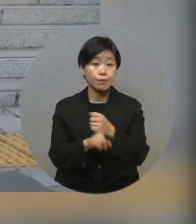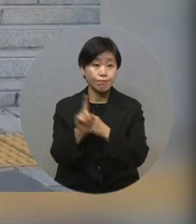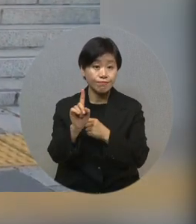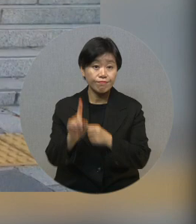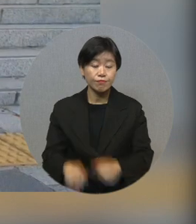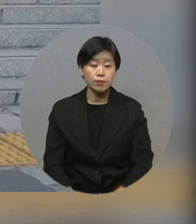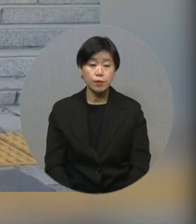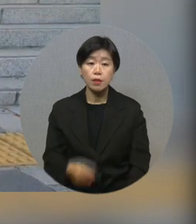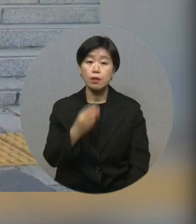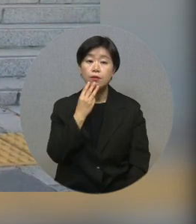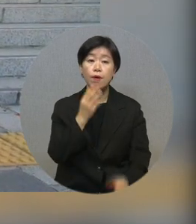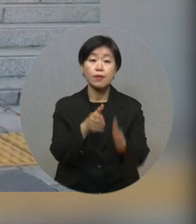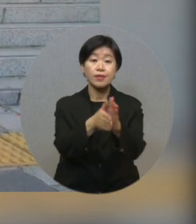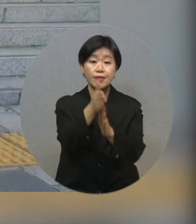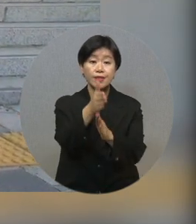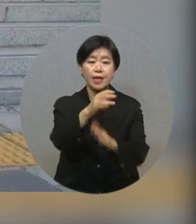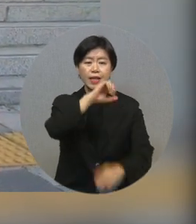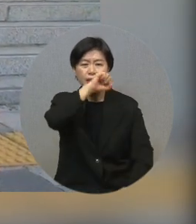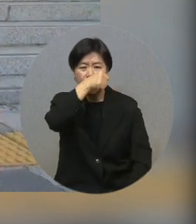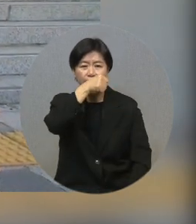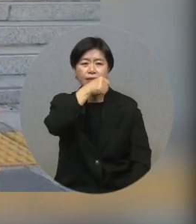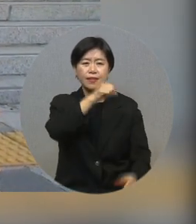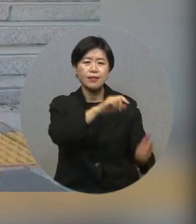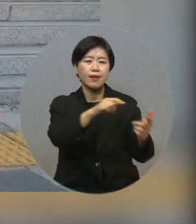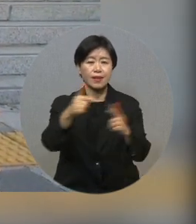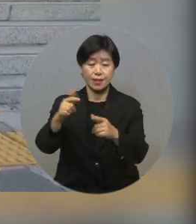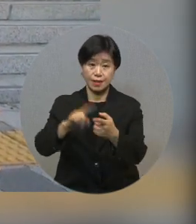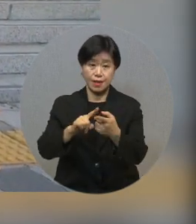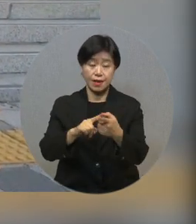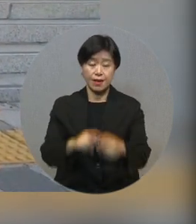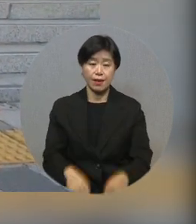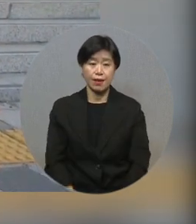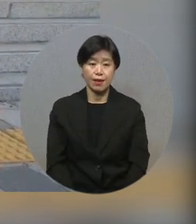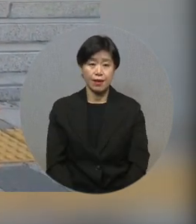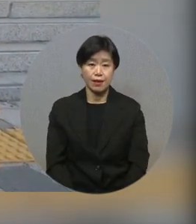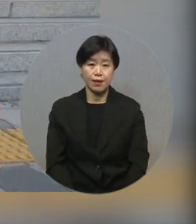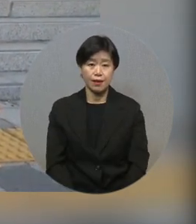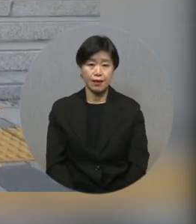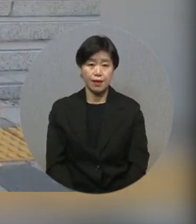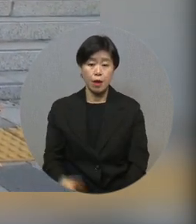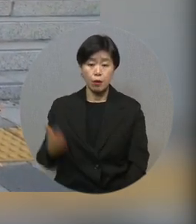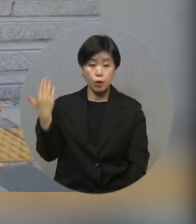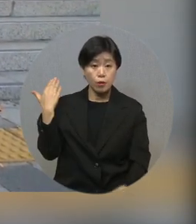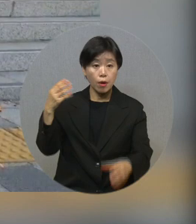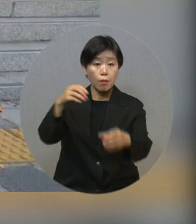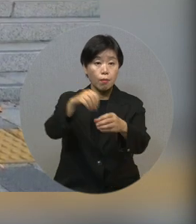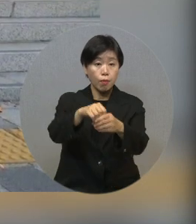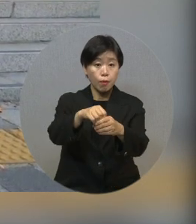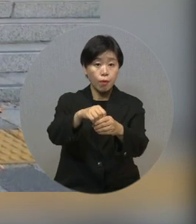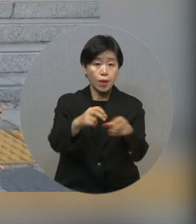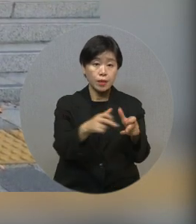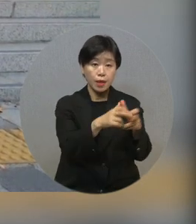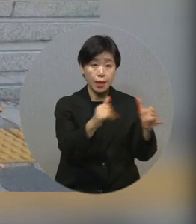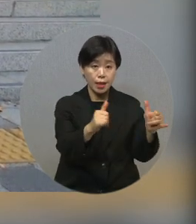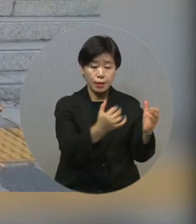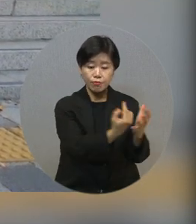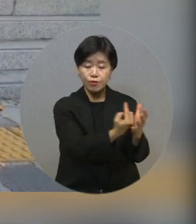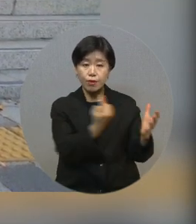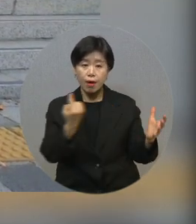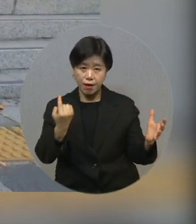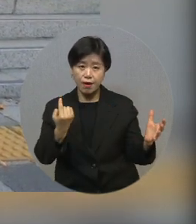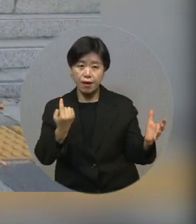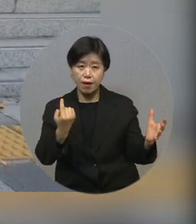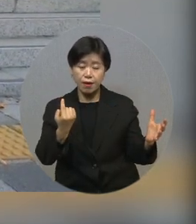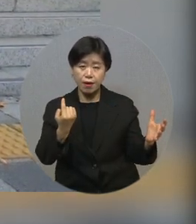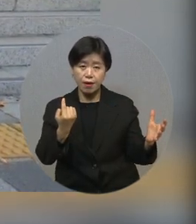장애인복지예산을 서울시 예산 안에 예전에 잡혀있던 장애인 탈거주시들 지원 연계 사업에 대한